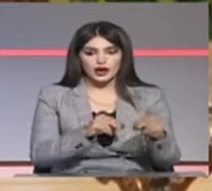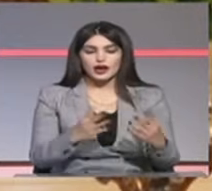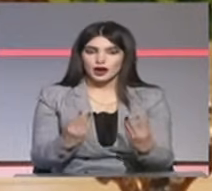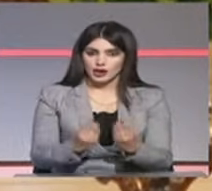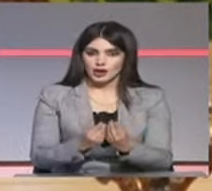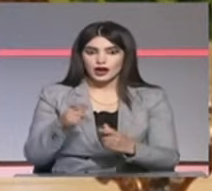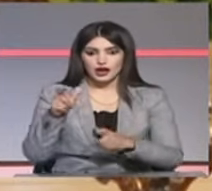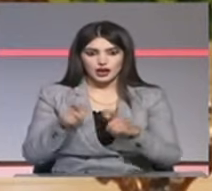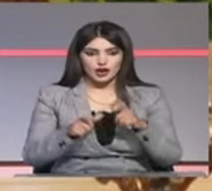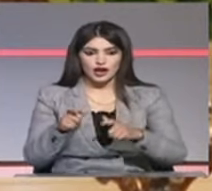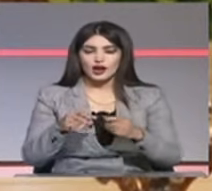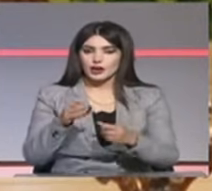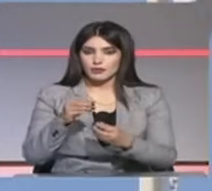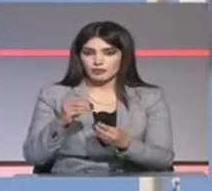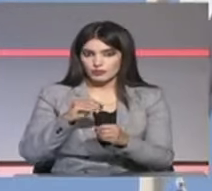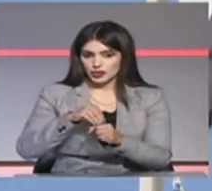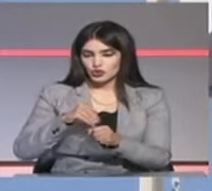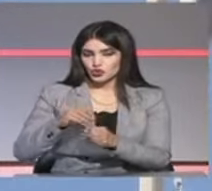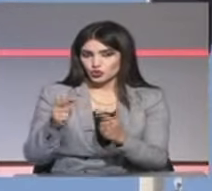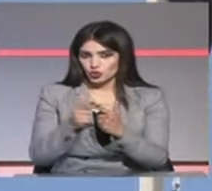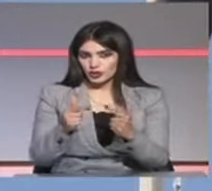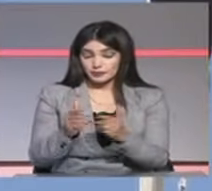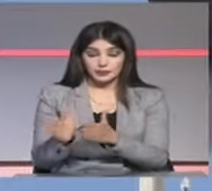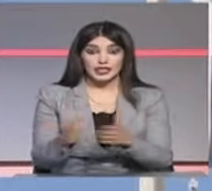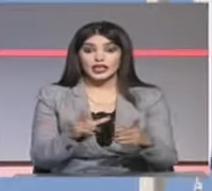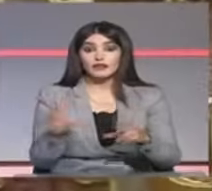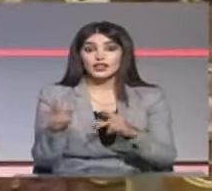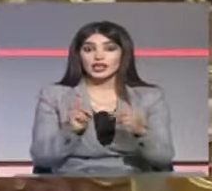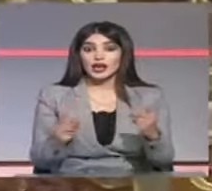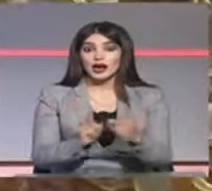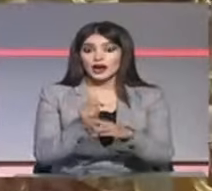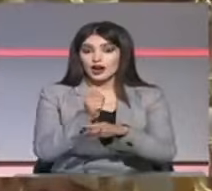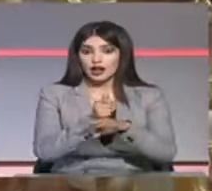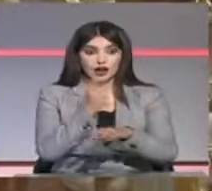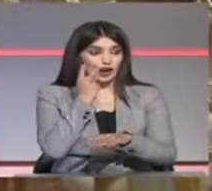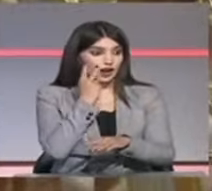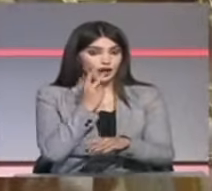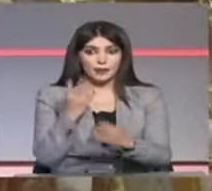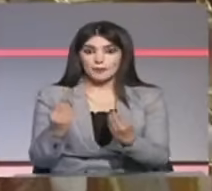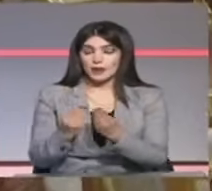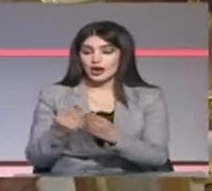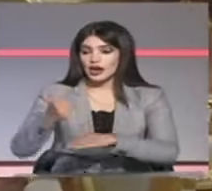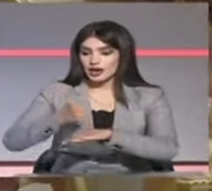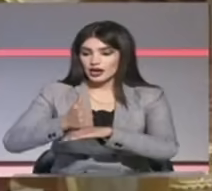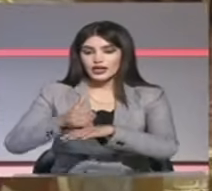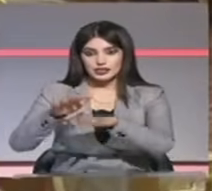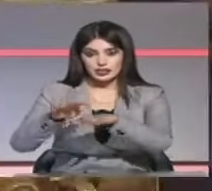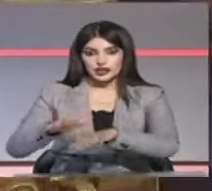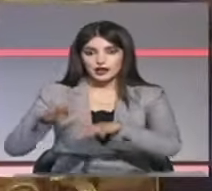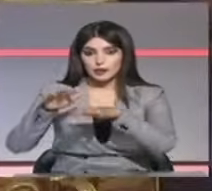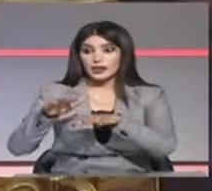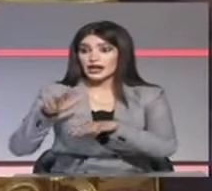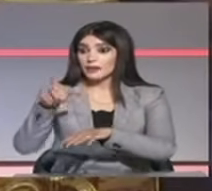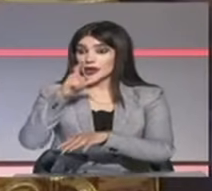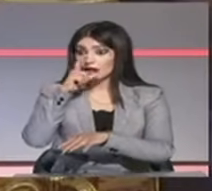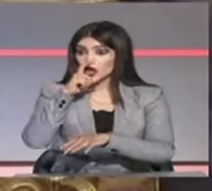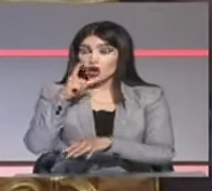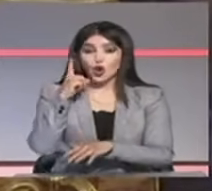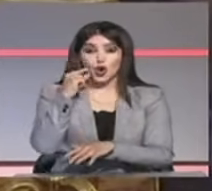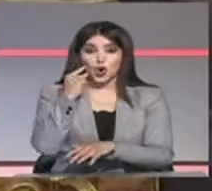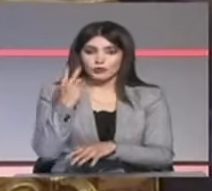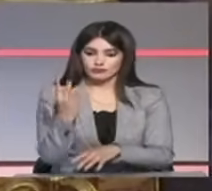المجالات الاقتصاديه الاخرى كما التقى رئيس الجمهوريه قيس سعيد برئيس البرلمان العربي عادل بن عبد الرحمان